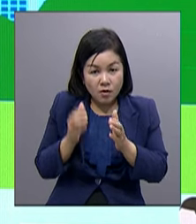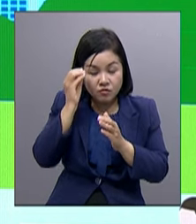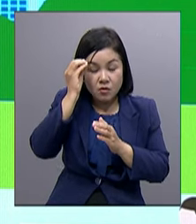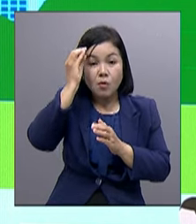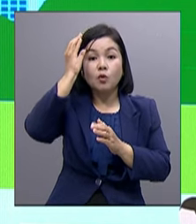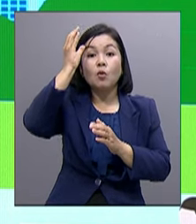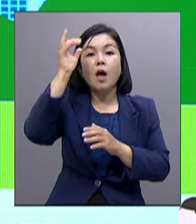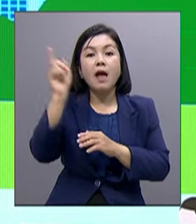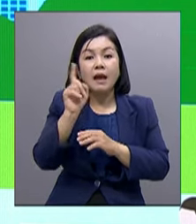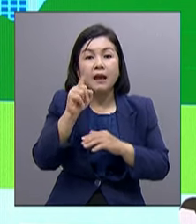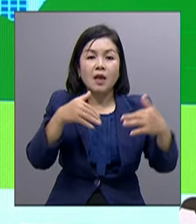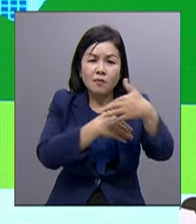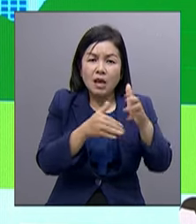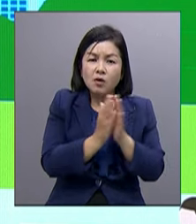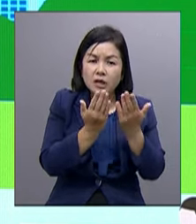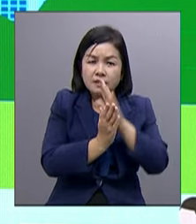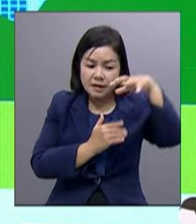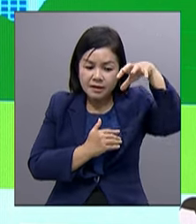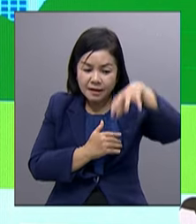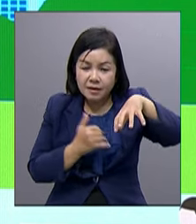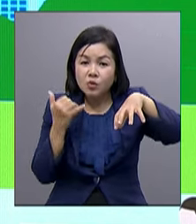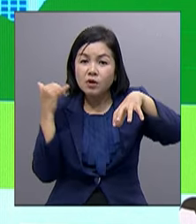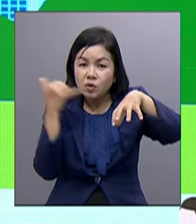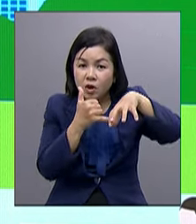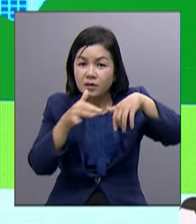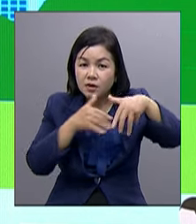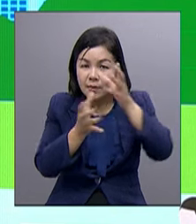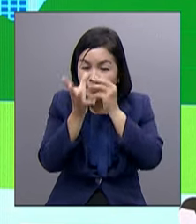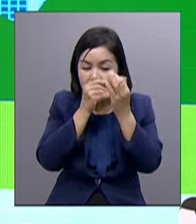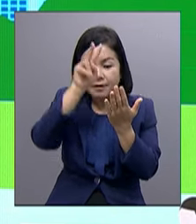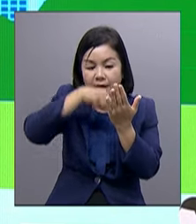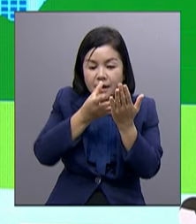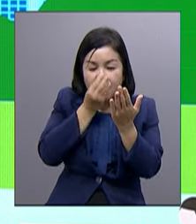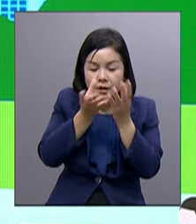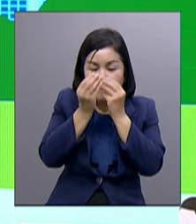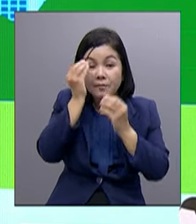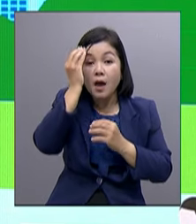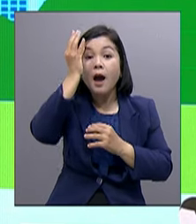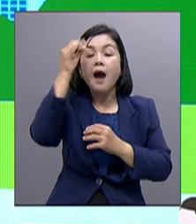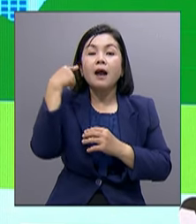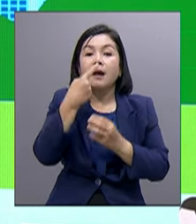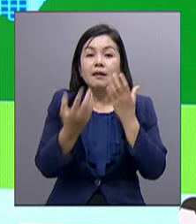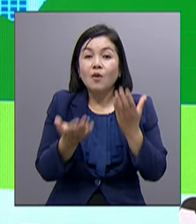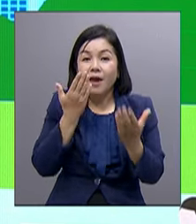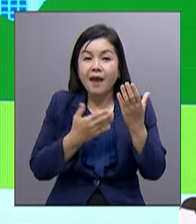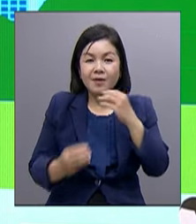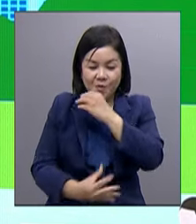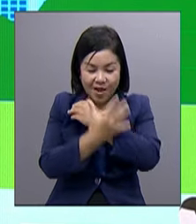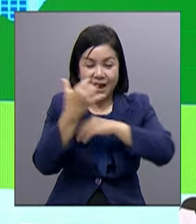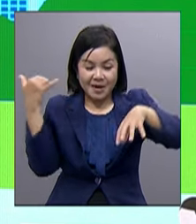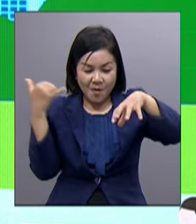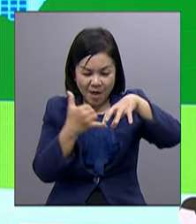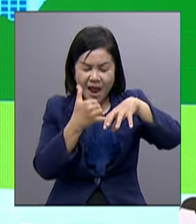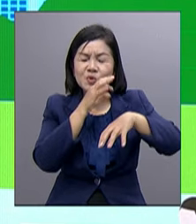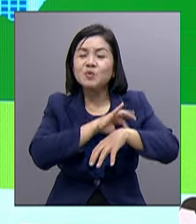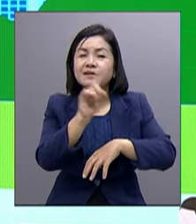การมีพื้นที่แบบนี้เหมือนเป็นแหล่งรวบรวมคลังสมองของเมืองเอาไว้เลยค่ะผู้ที่มีโอกาสเข้ามาใช้บริการที่นี่เขามีความคิดเห็นอย่